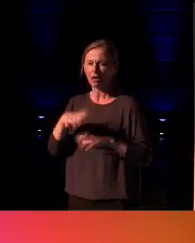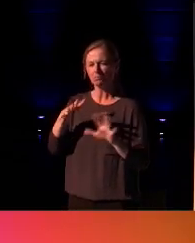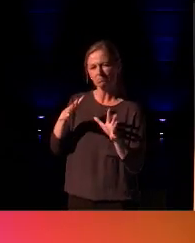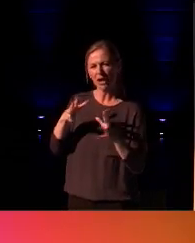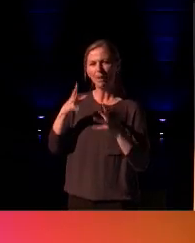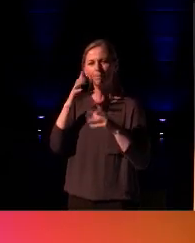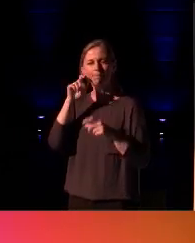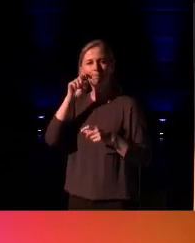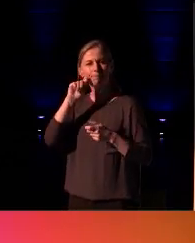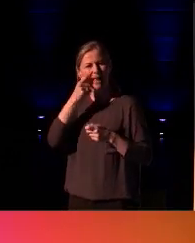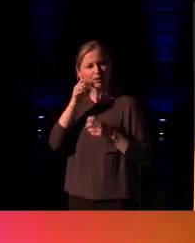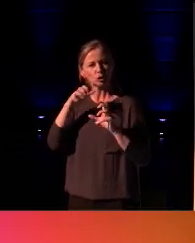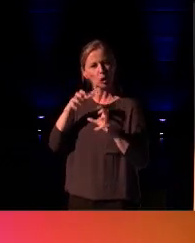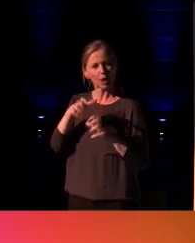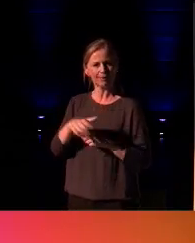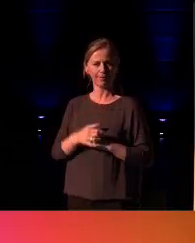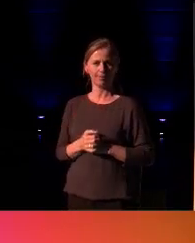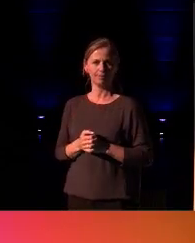benskjørhet.